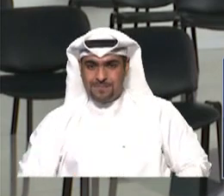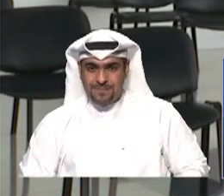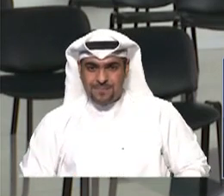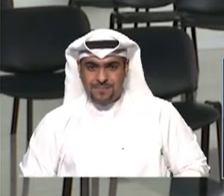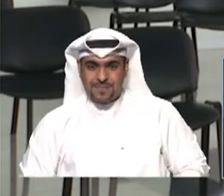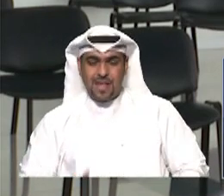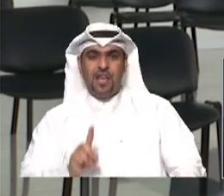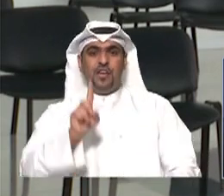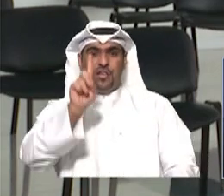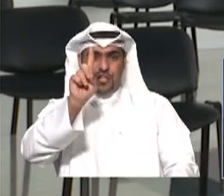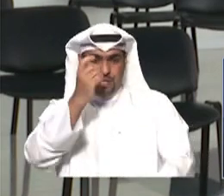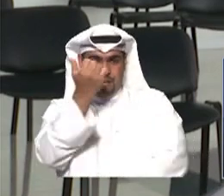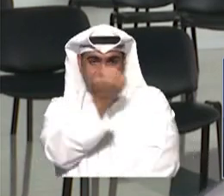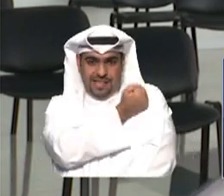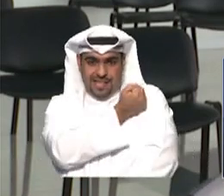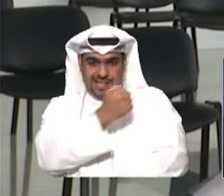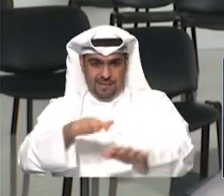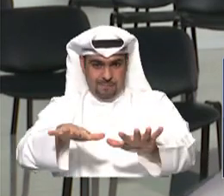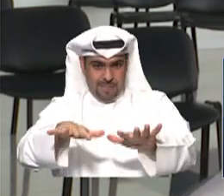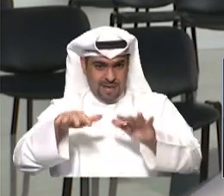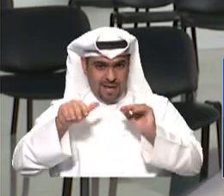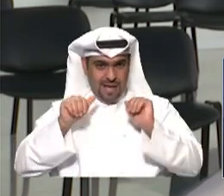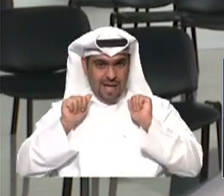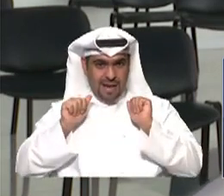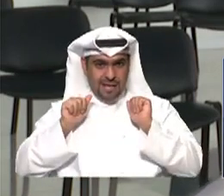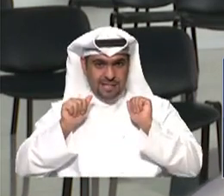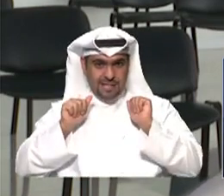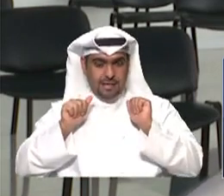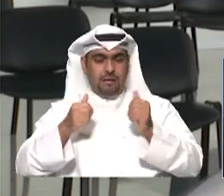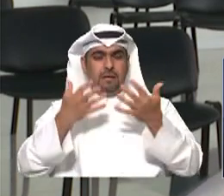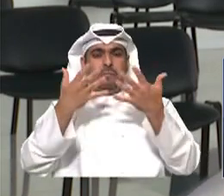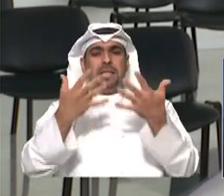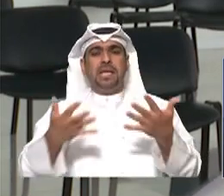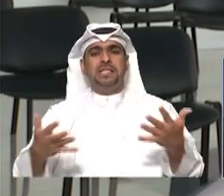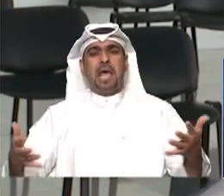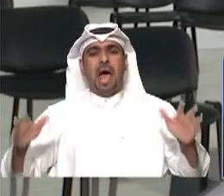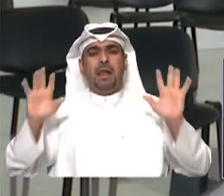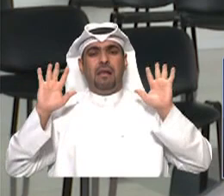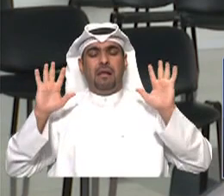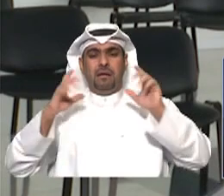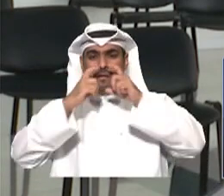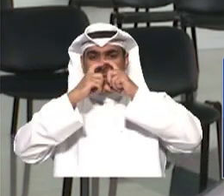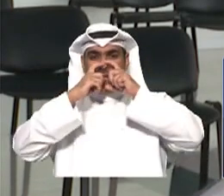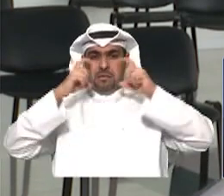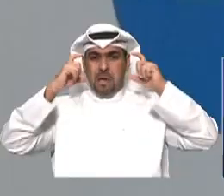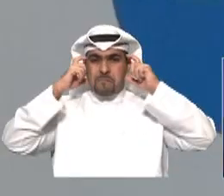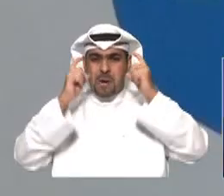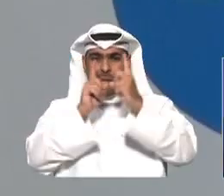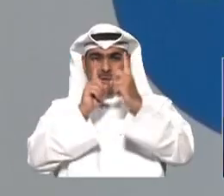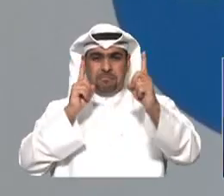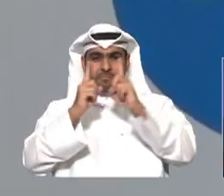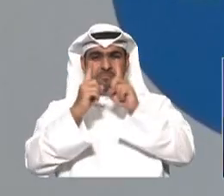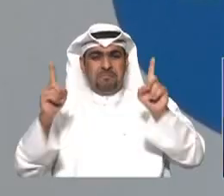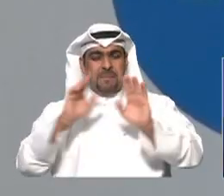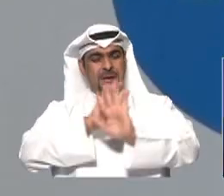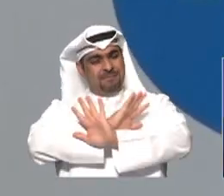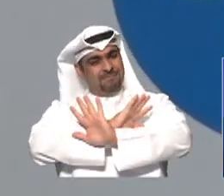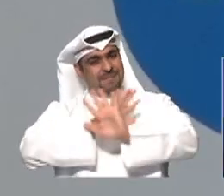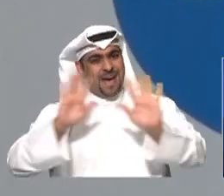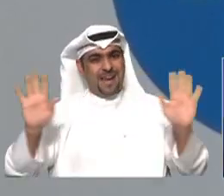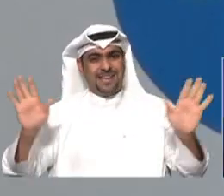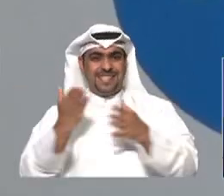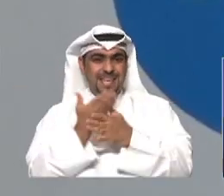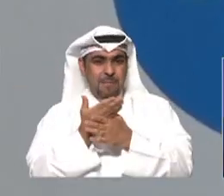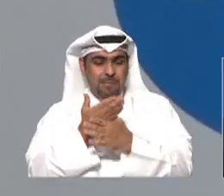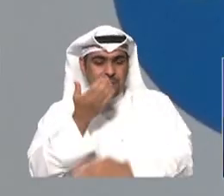ممكن التخفيف من بعض الاشتراطات الاحترازيه والقيود المفروضه داخل المدارس. بعد